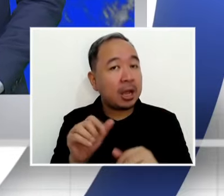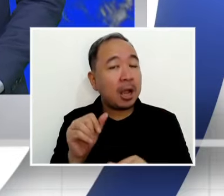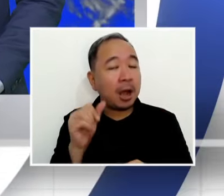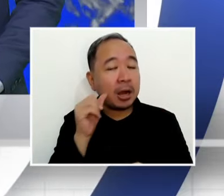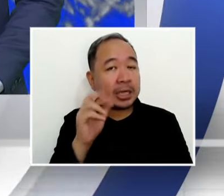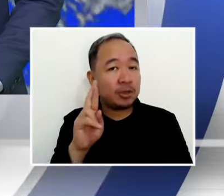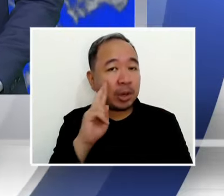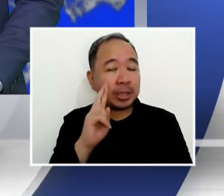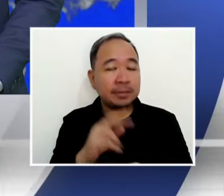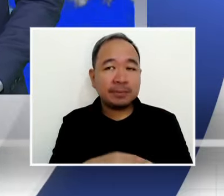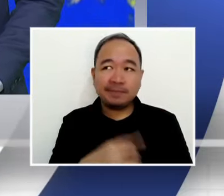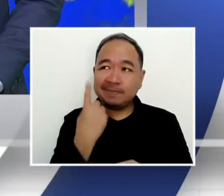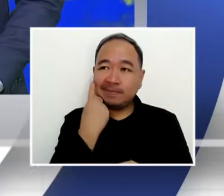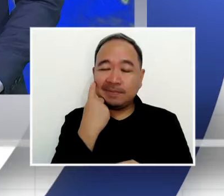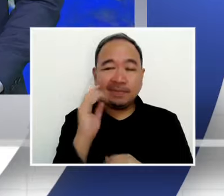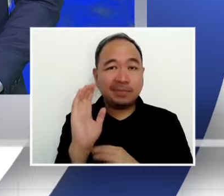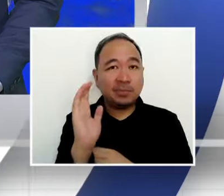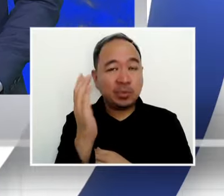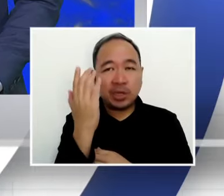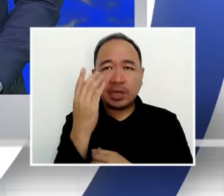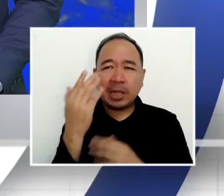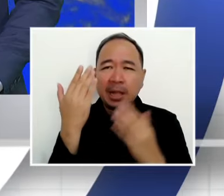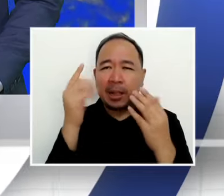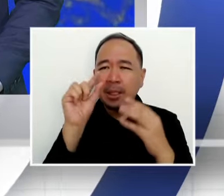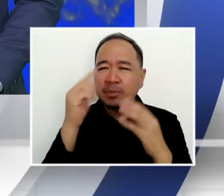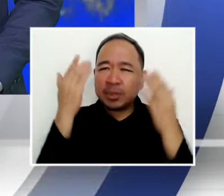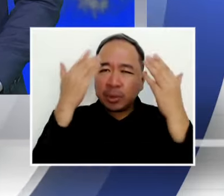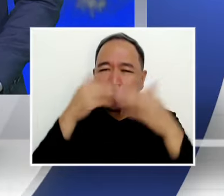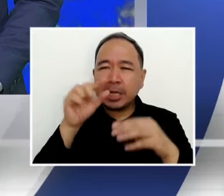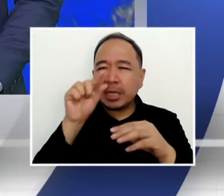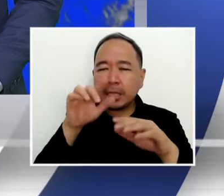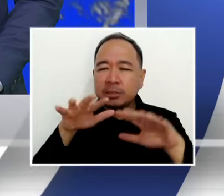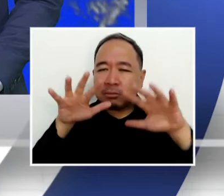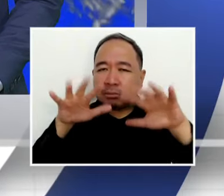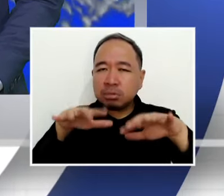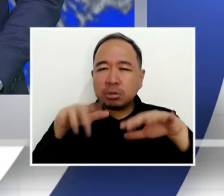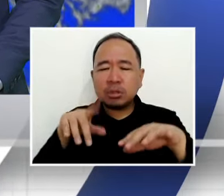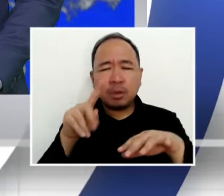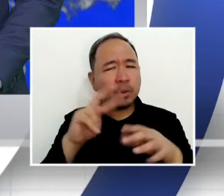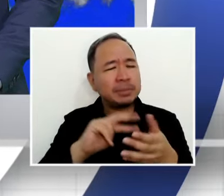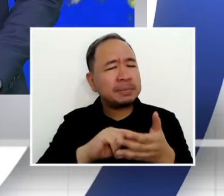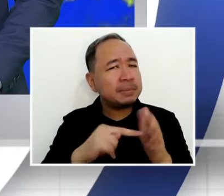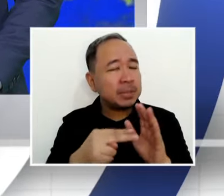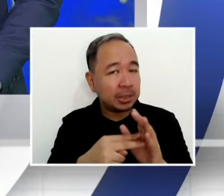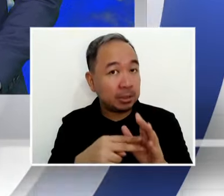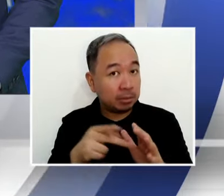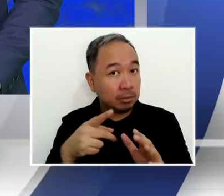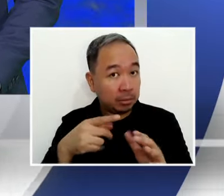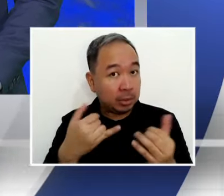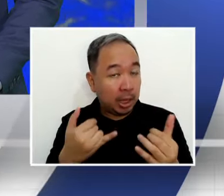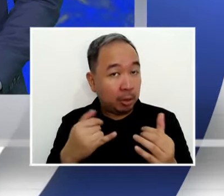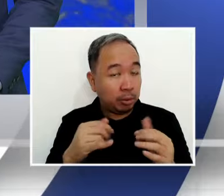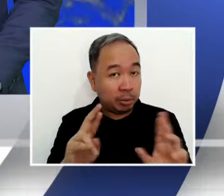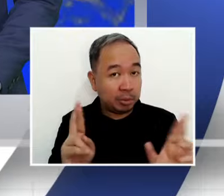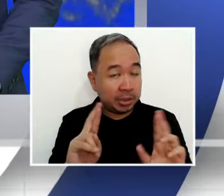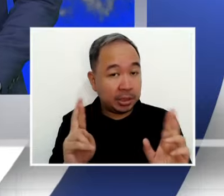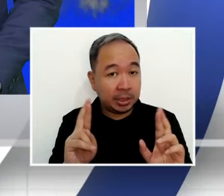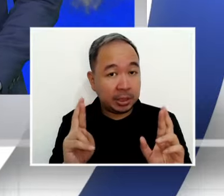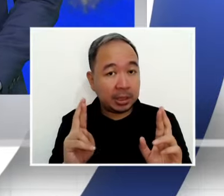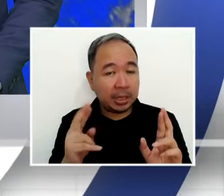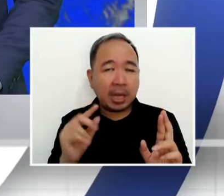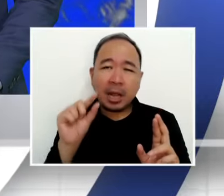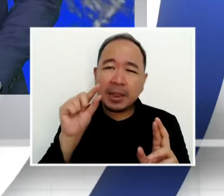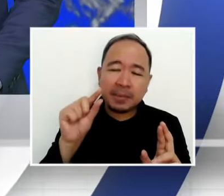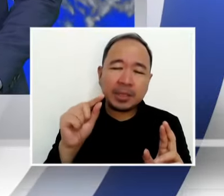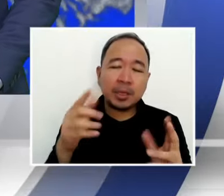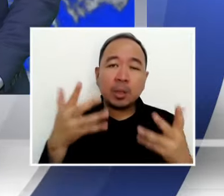kaninang umaga makulimlim at nagkaroon pa ng mga pag-ambon. Ano ba ibig sabihin niyan? Tayo ba ay pumapasok na sa medyo